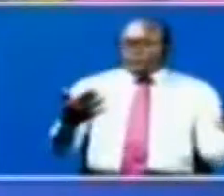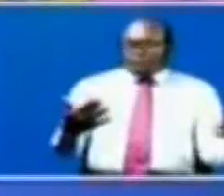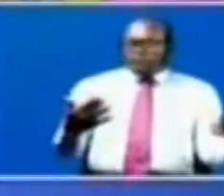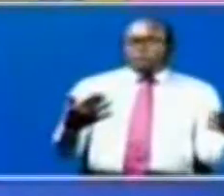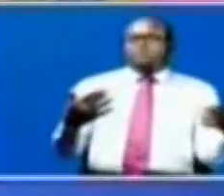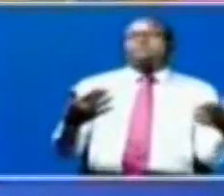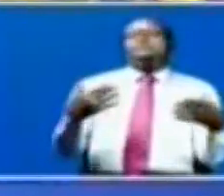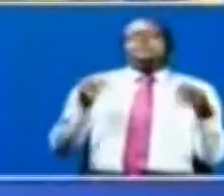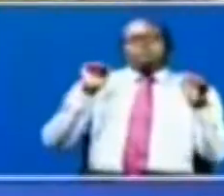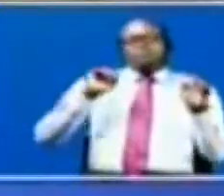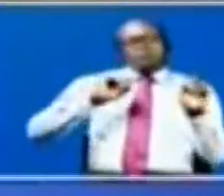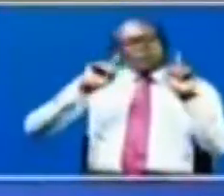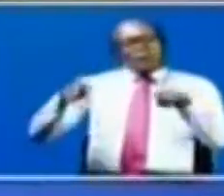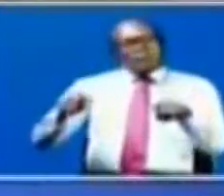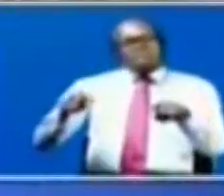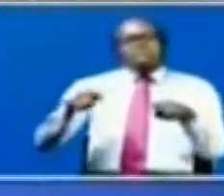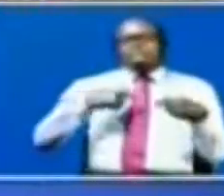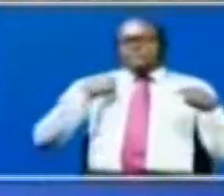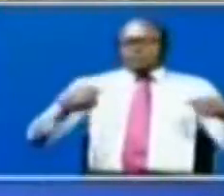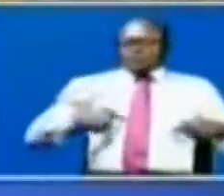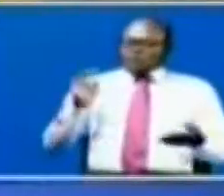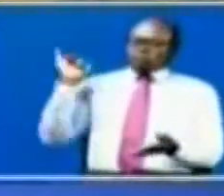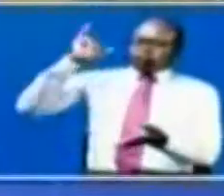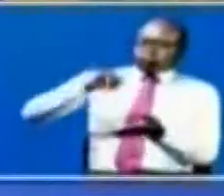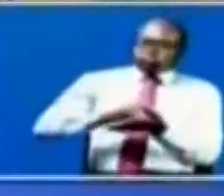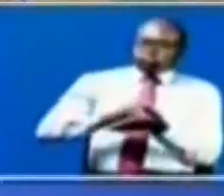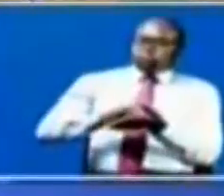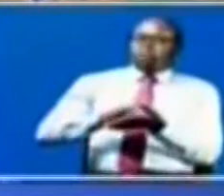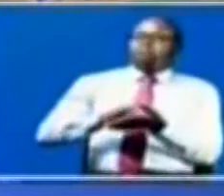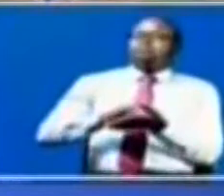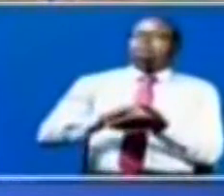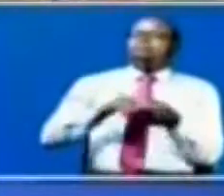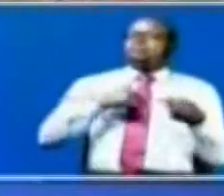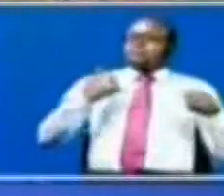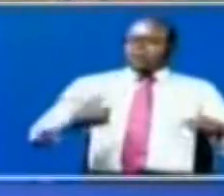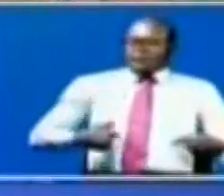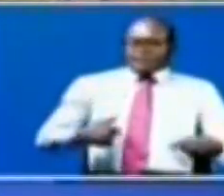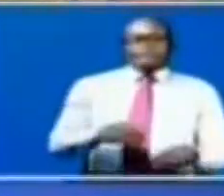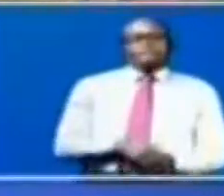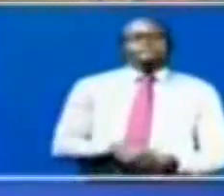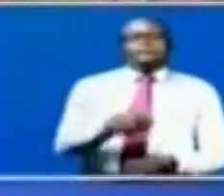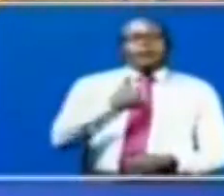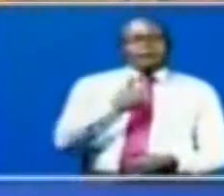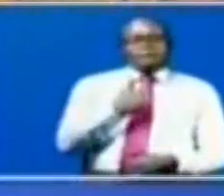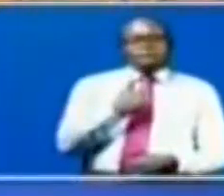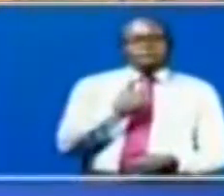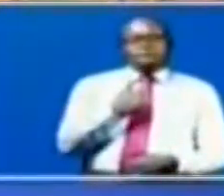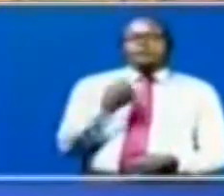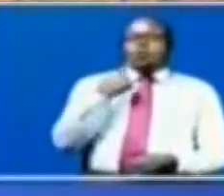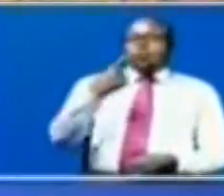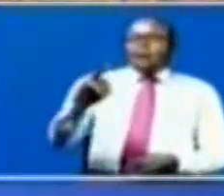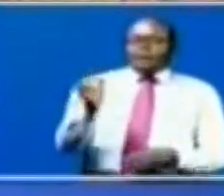Tumeweza kukuja hapa nchi ya Uchina katika mji wa Shanghai, na tuko na kampuni karibu